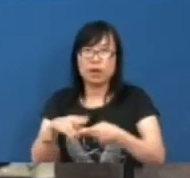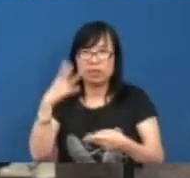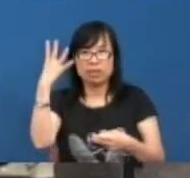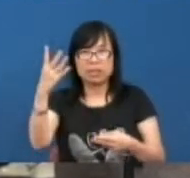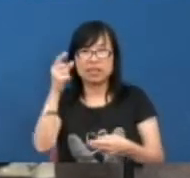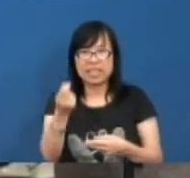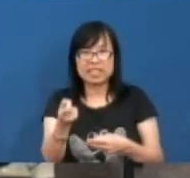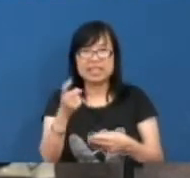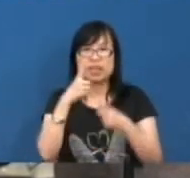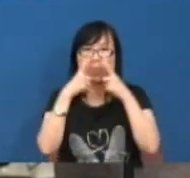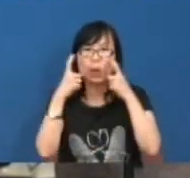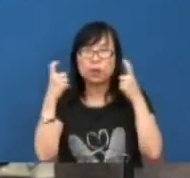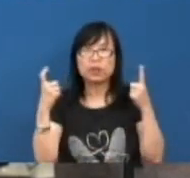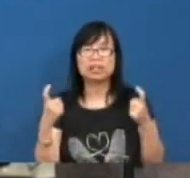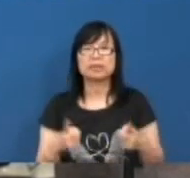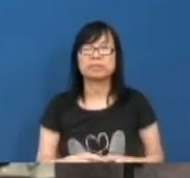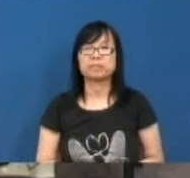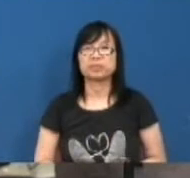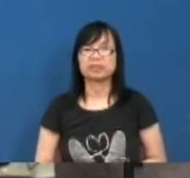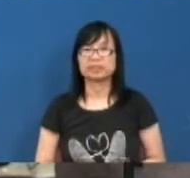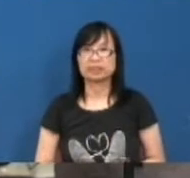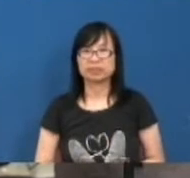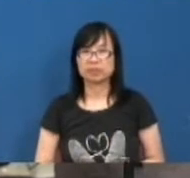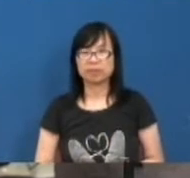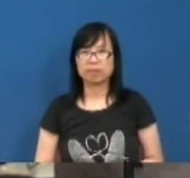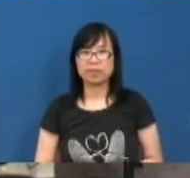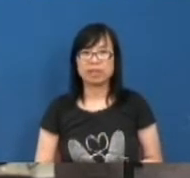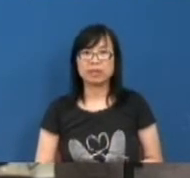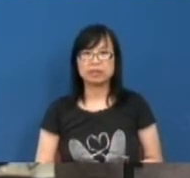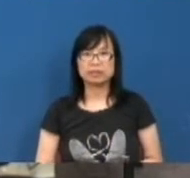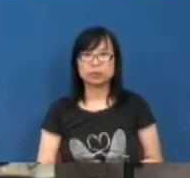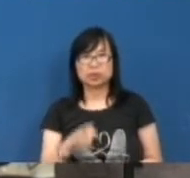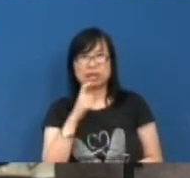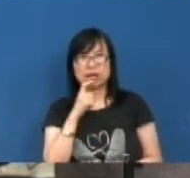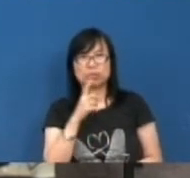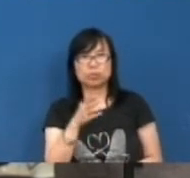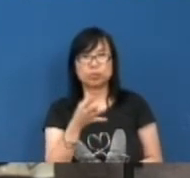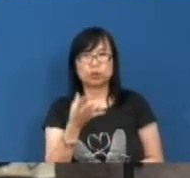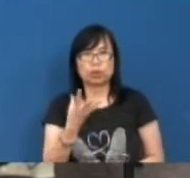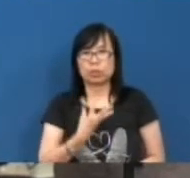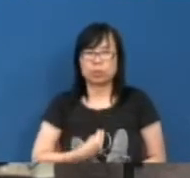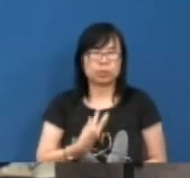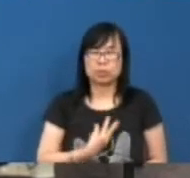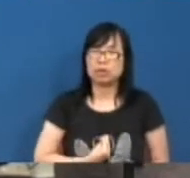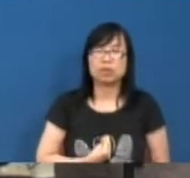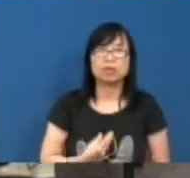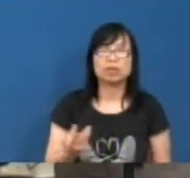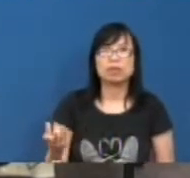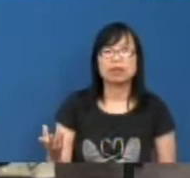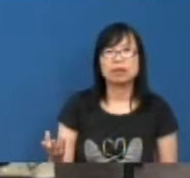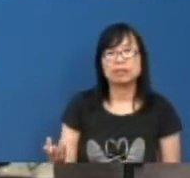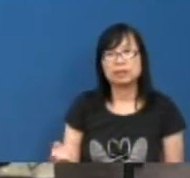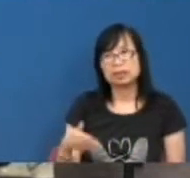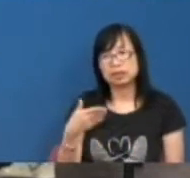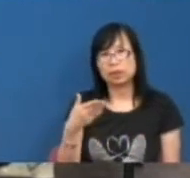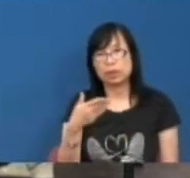係一哥啊，又話紐倫港啊，其實都仲有啲咁即係幾淒涼嘅情況，就係、是、你